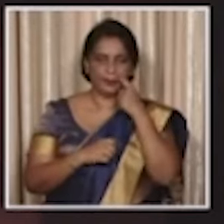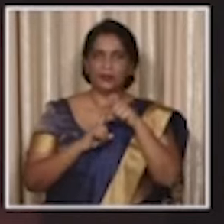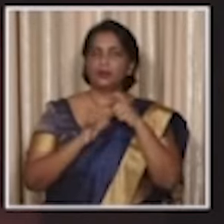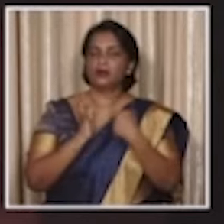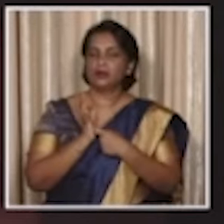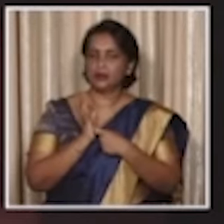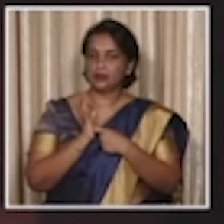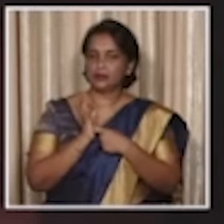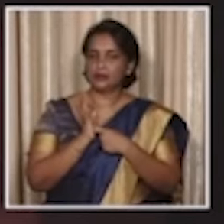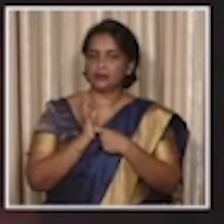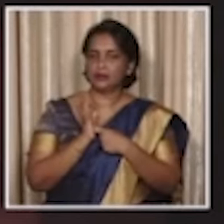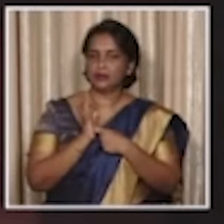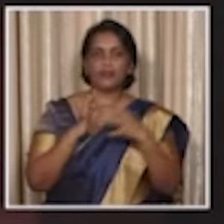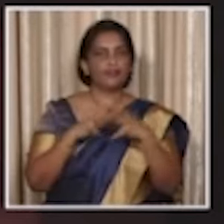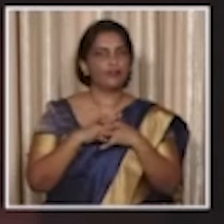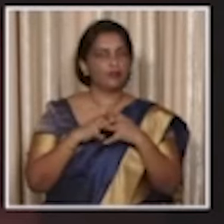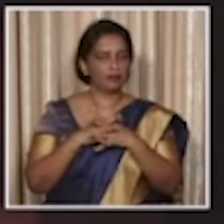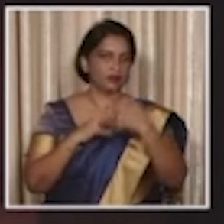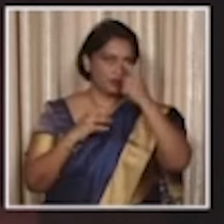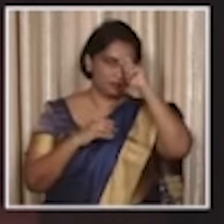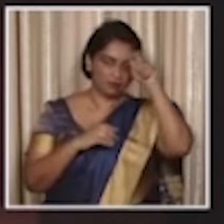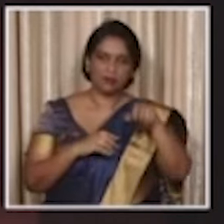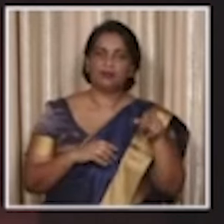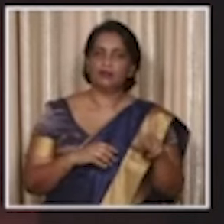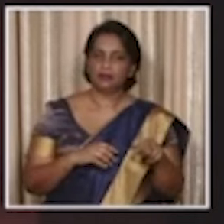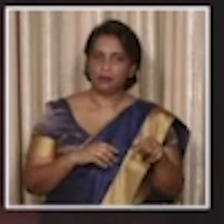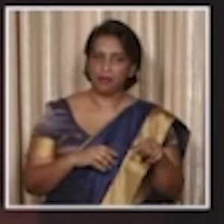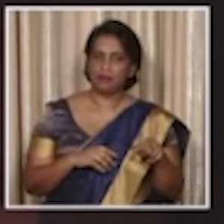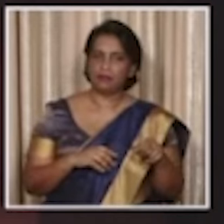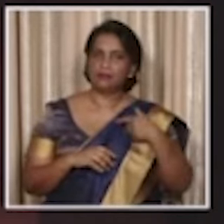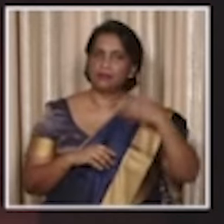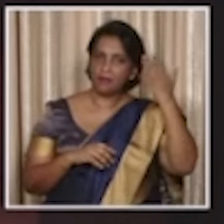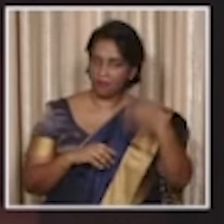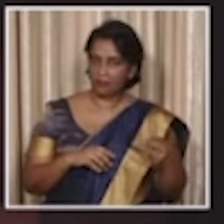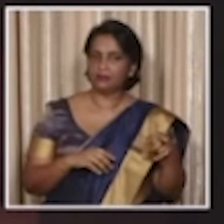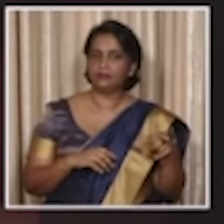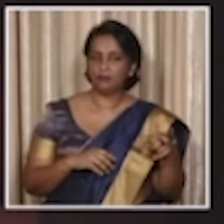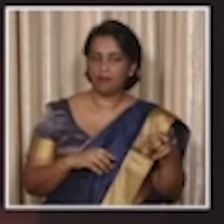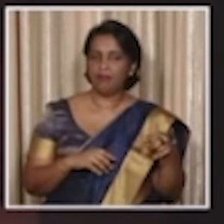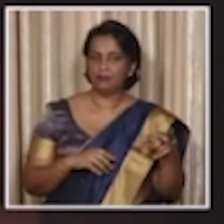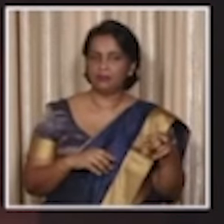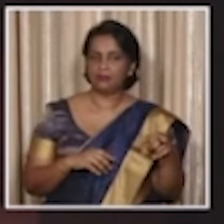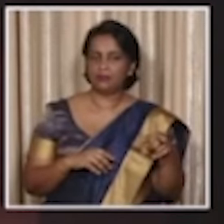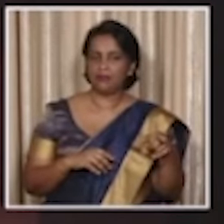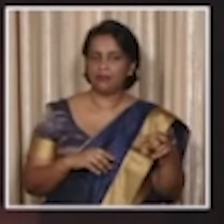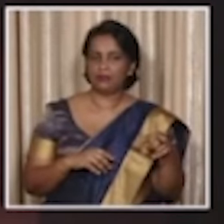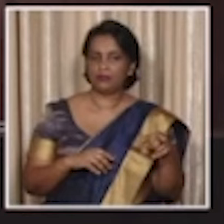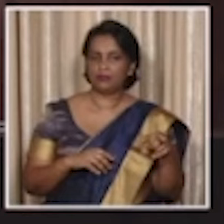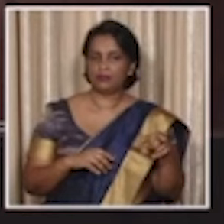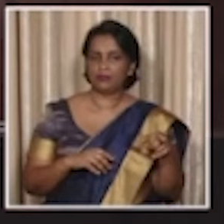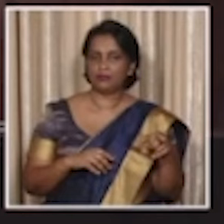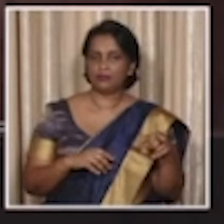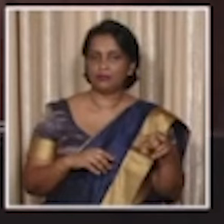මහාචාර්ය වික්‍රමබාහු කරුණාරත්න මැතිතුමා අභාවයට පත් වෙලා විපක්ෂ නැතුව ප්‍රධාන වටකතුව